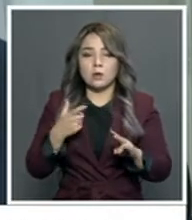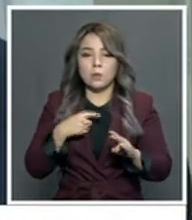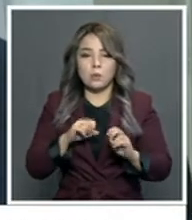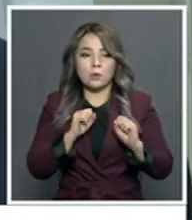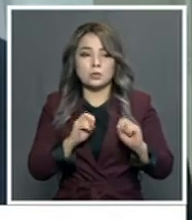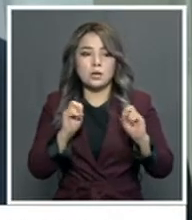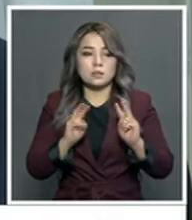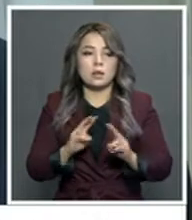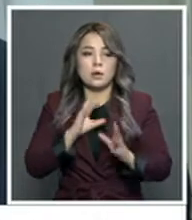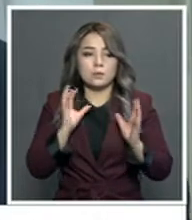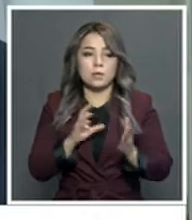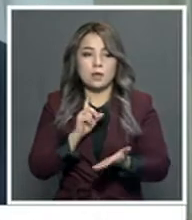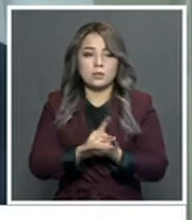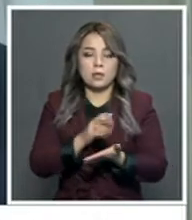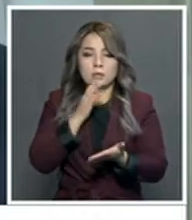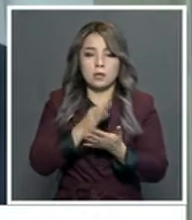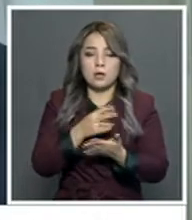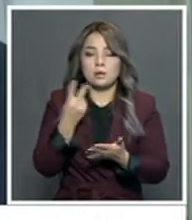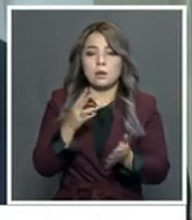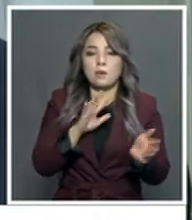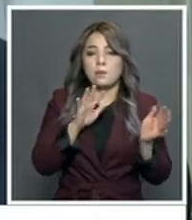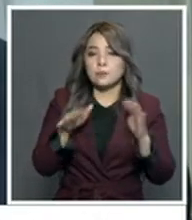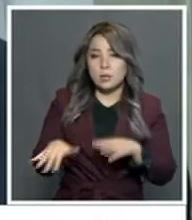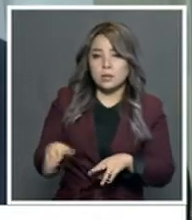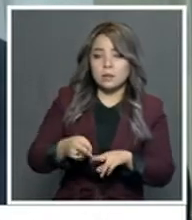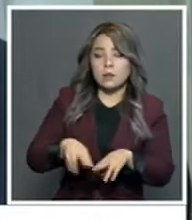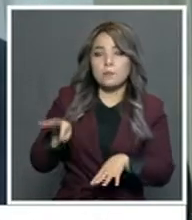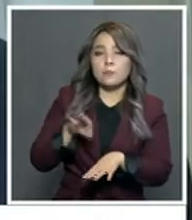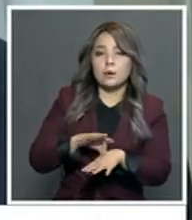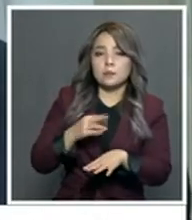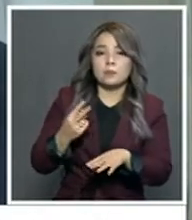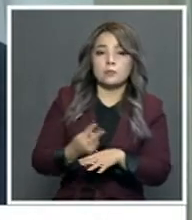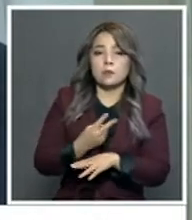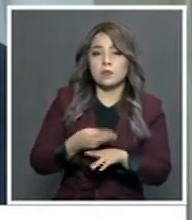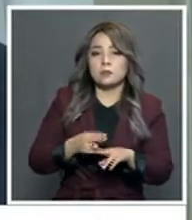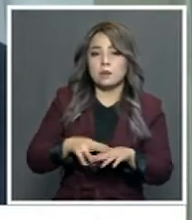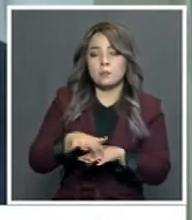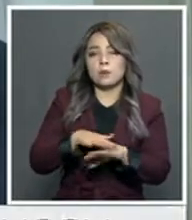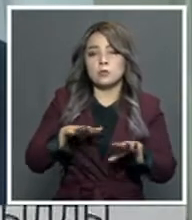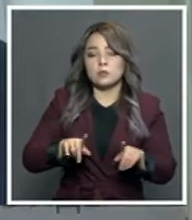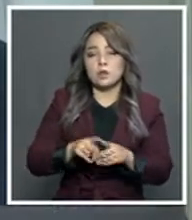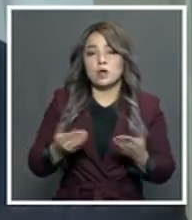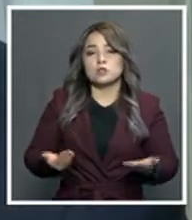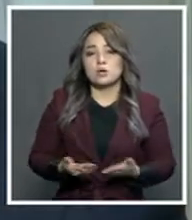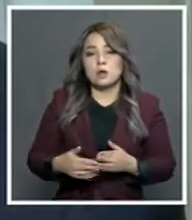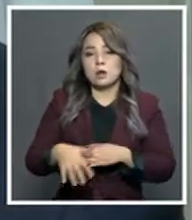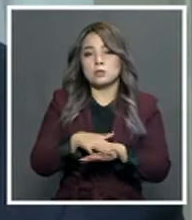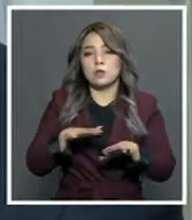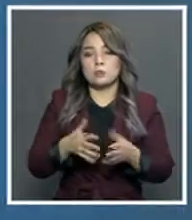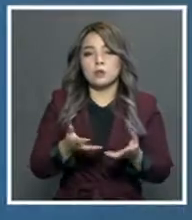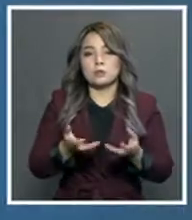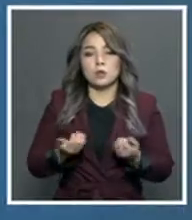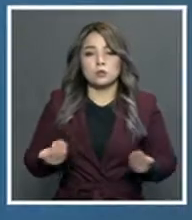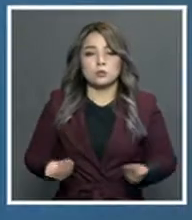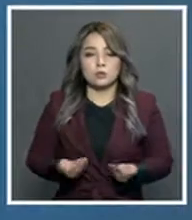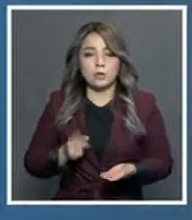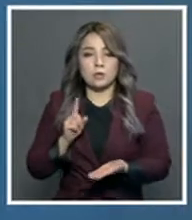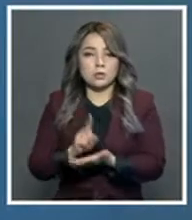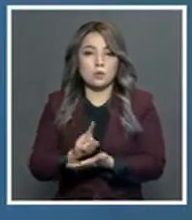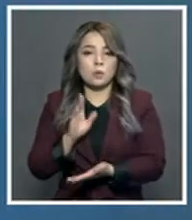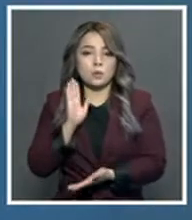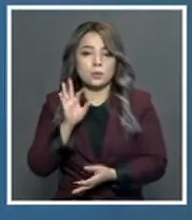мәселелері барынша сақталған. Егер екінші толқын болып науқастар көбейіп жатса, жақын аудандардың тұрғындарында қабылдаймыз.